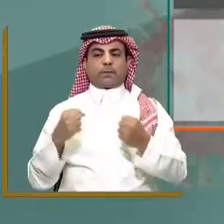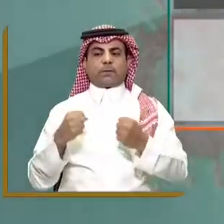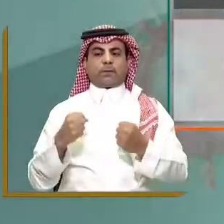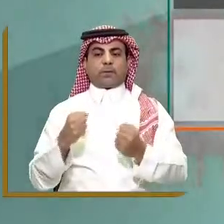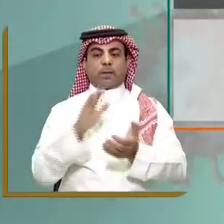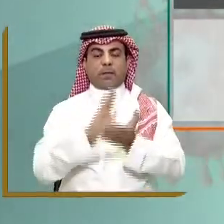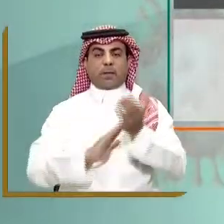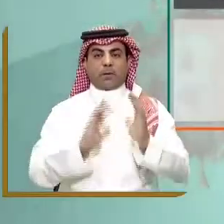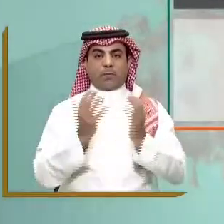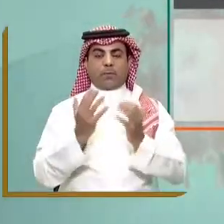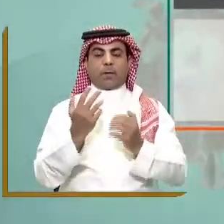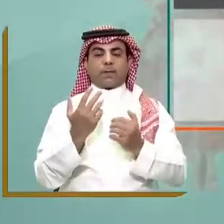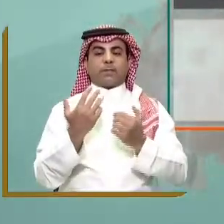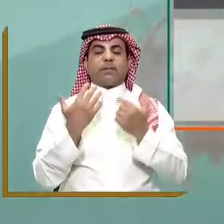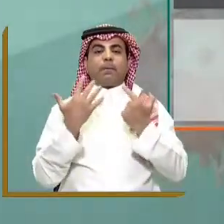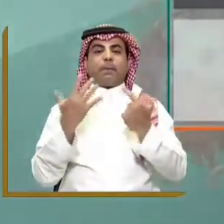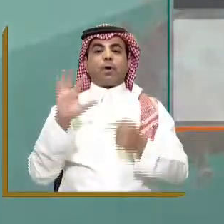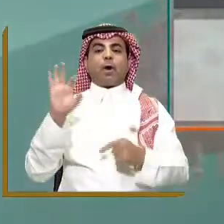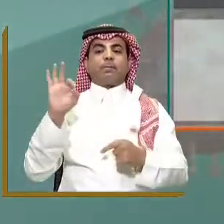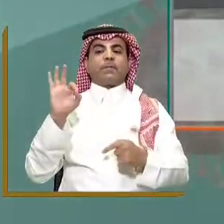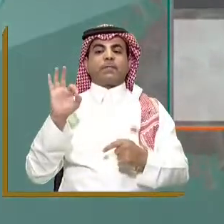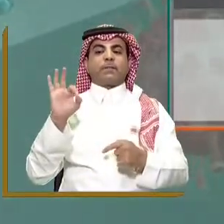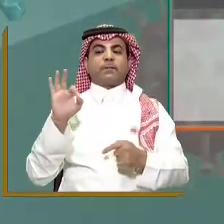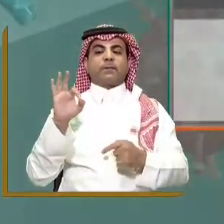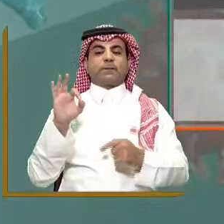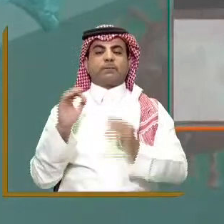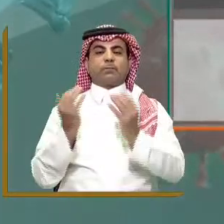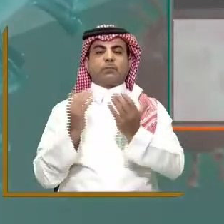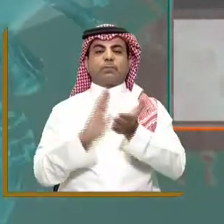5212 شخص، فيما ارتفعت الحالات الحرجة لتصل إلى